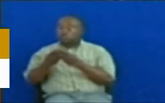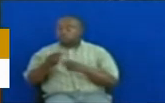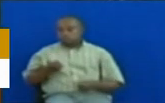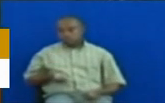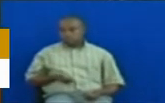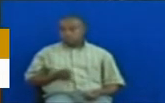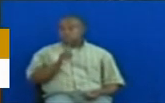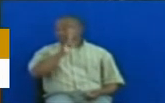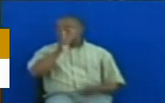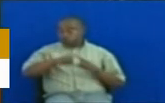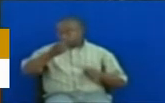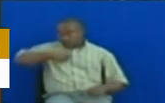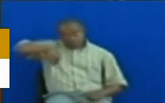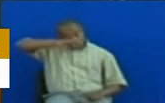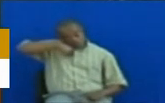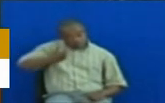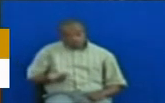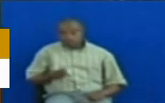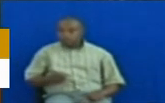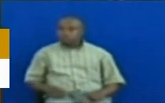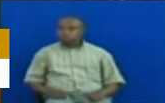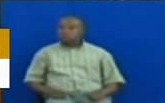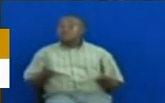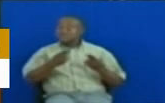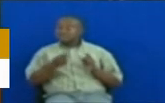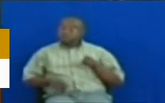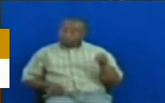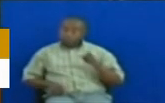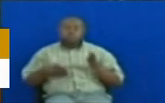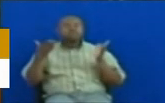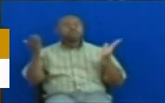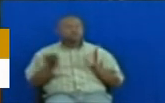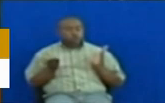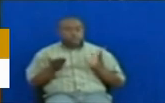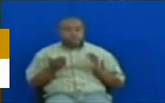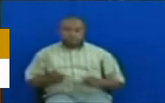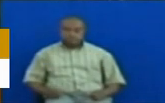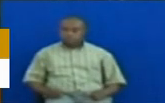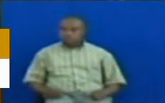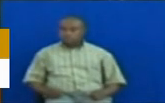sio kama sisi kina ngurumbili, yani ni msomi kabisa.